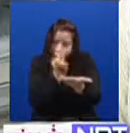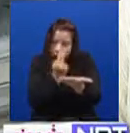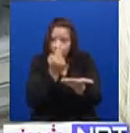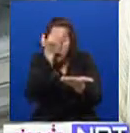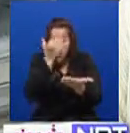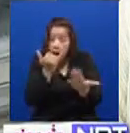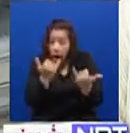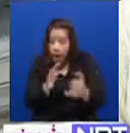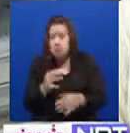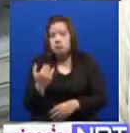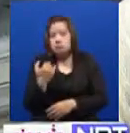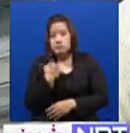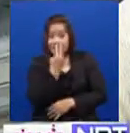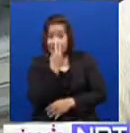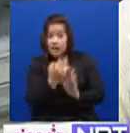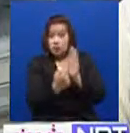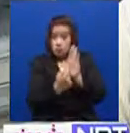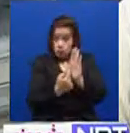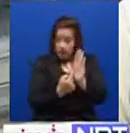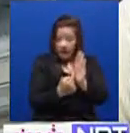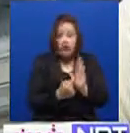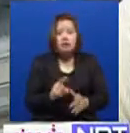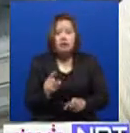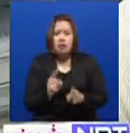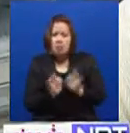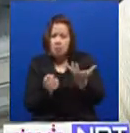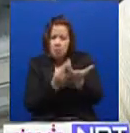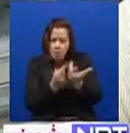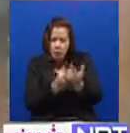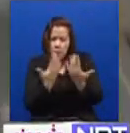วจหาได้ทั้งปริมาณและชนิดของสารพิษค่ะ